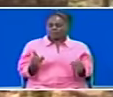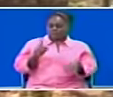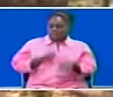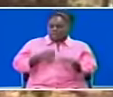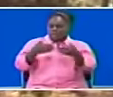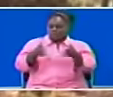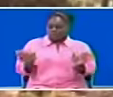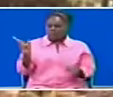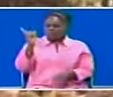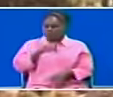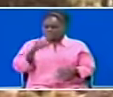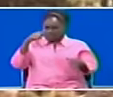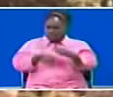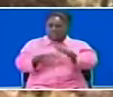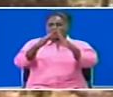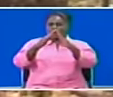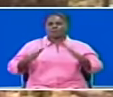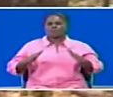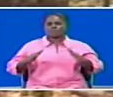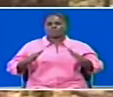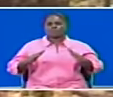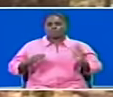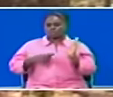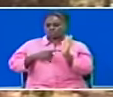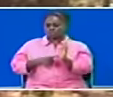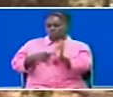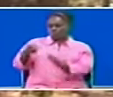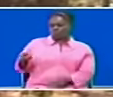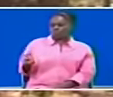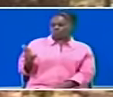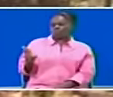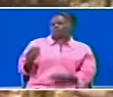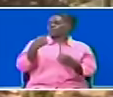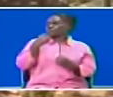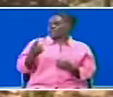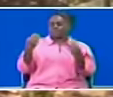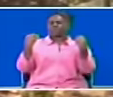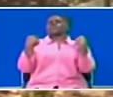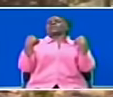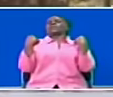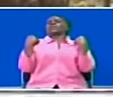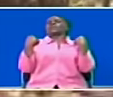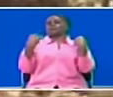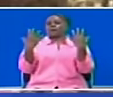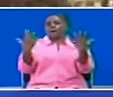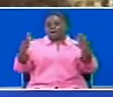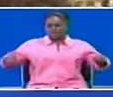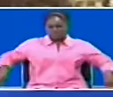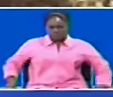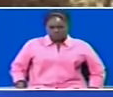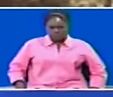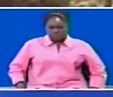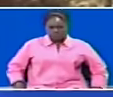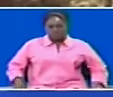kufungua ndio wakaingia na chuma, wakatuamulisha tulale na tuangalia mikono yangalia na